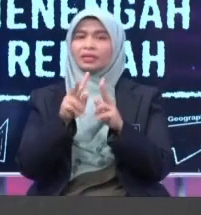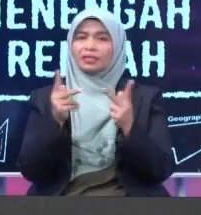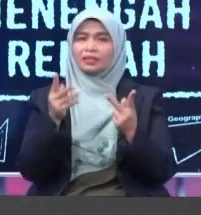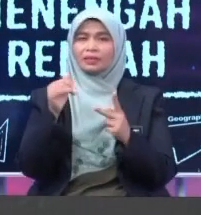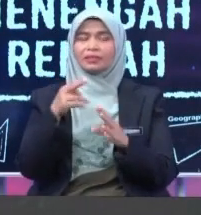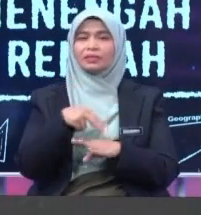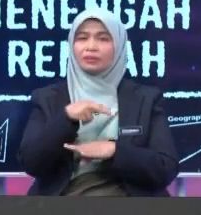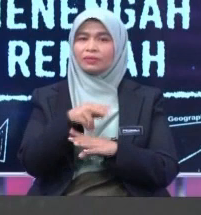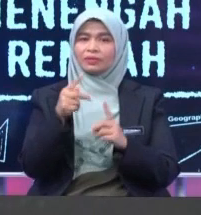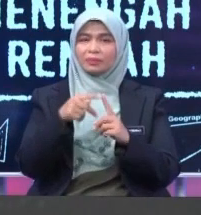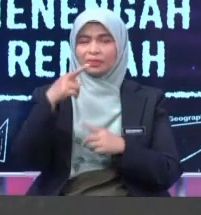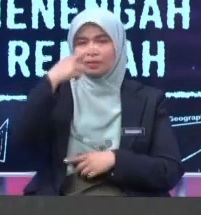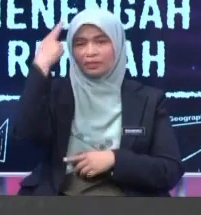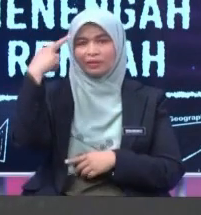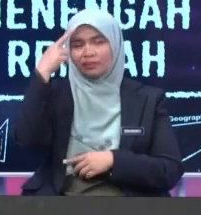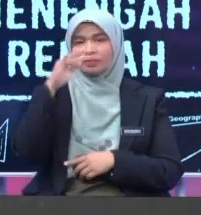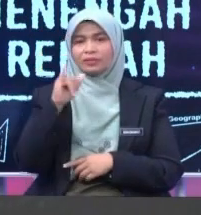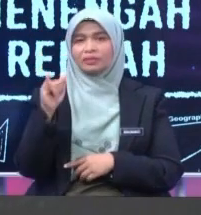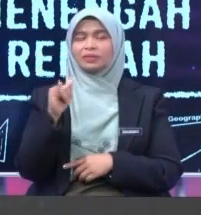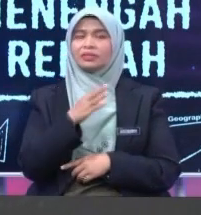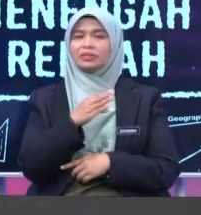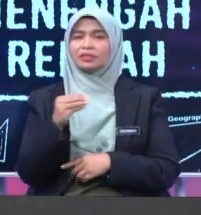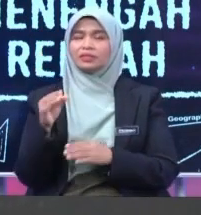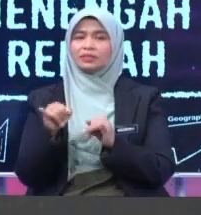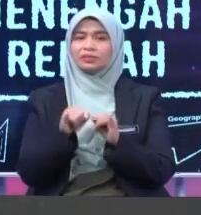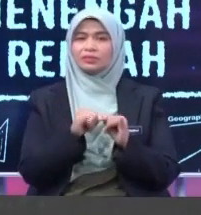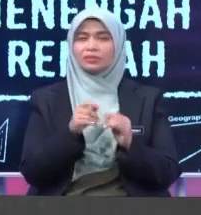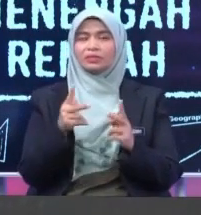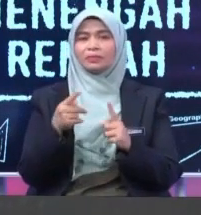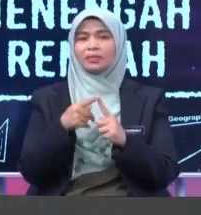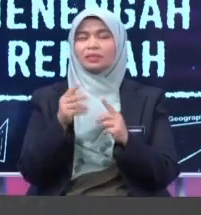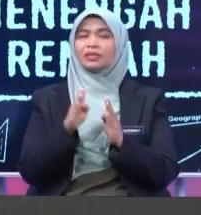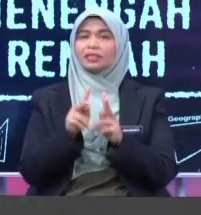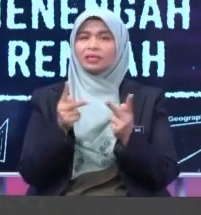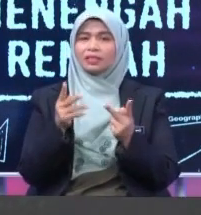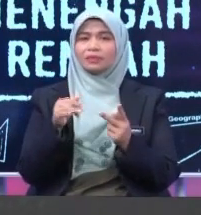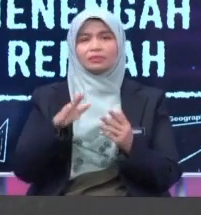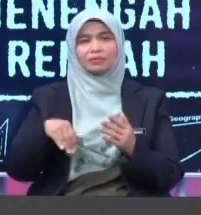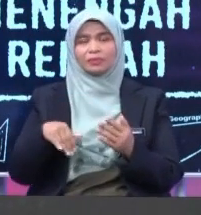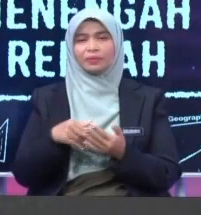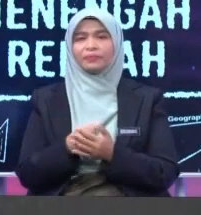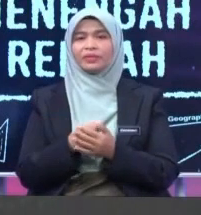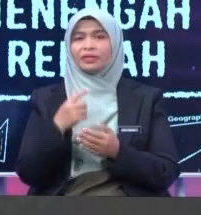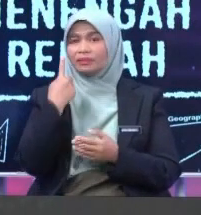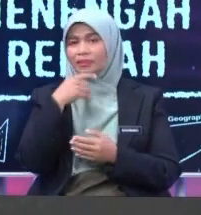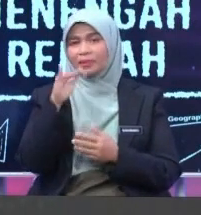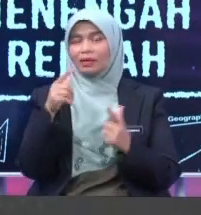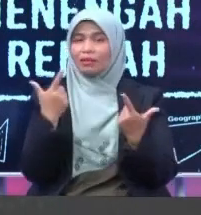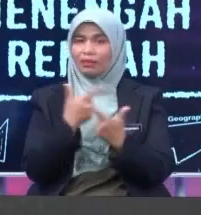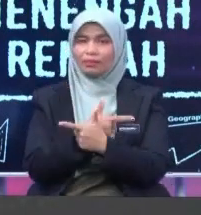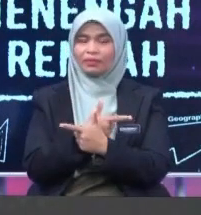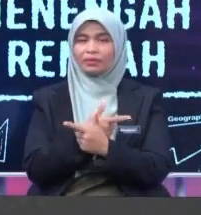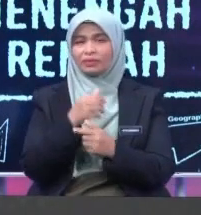kepada Rasulnya serta kitab yang diturunkan sebelumnya. Sesiapa yang ingkar kepada Allah, para